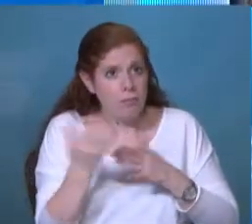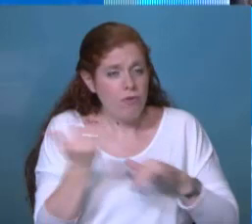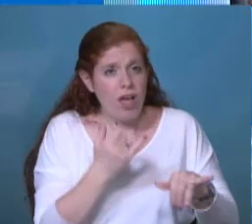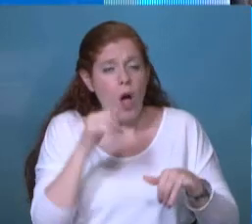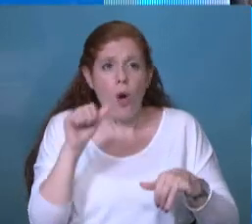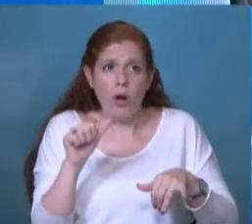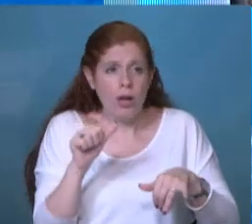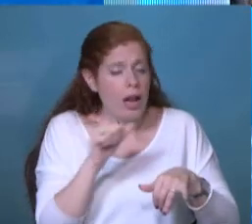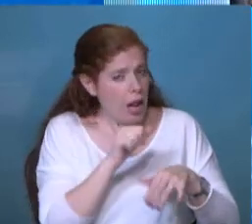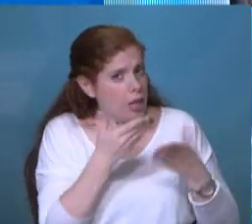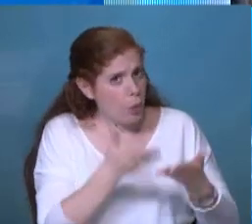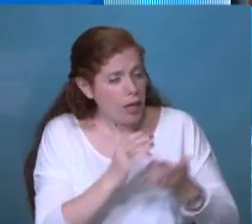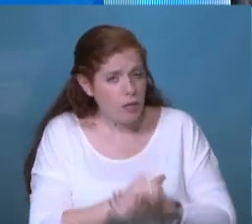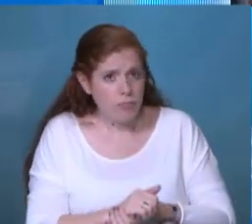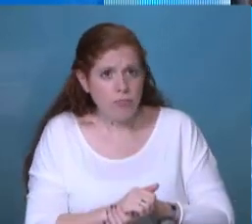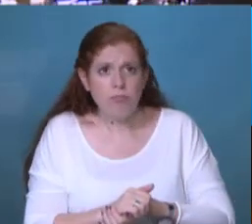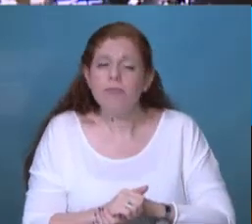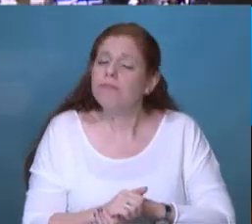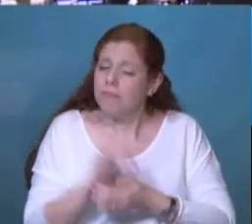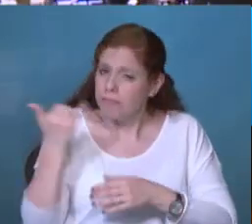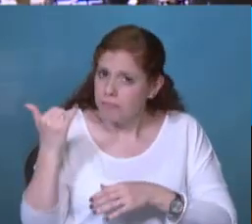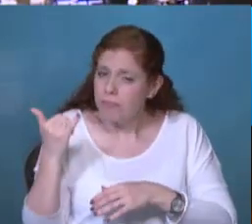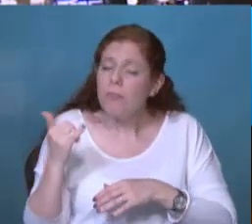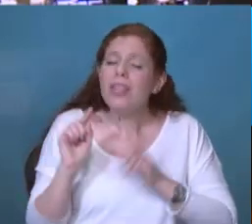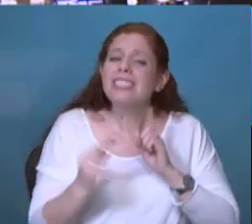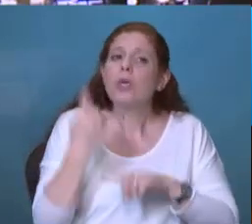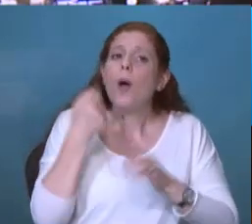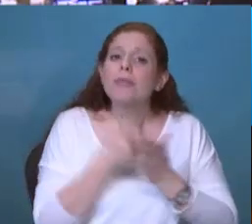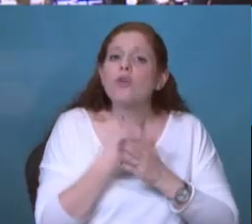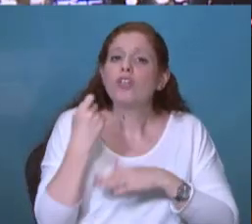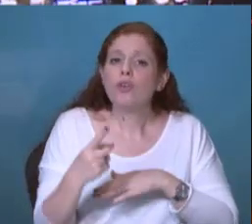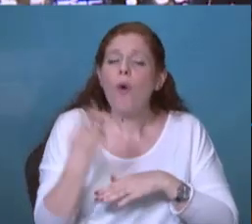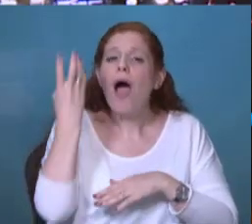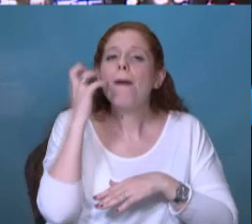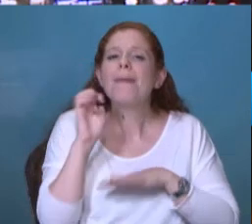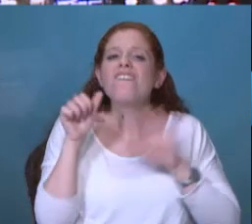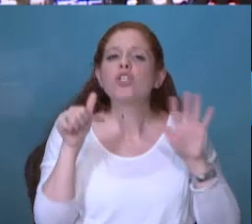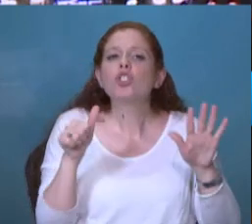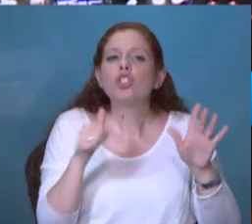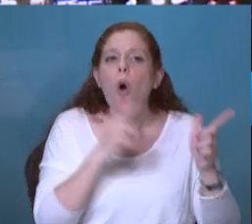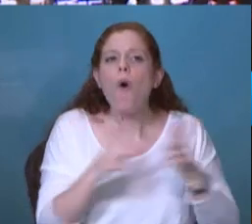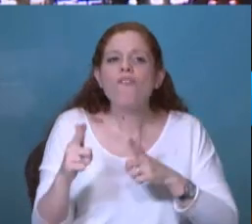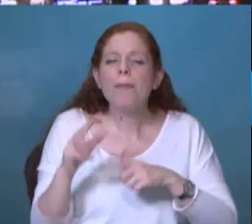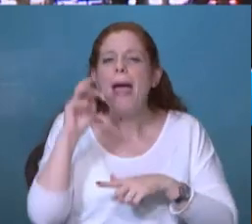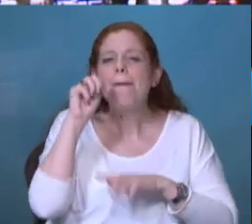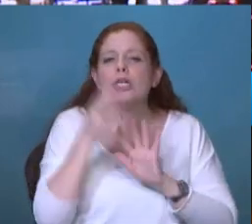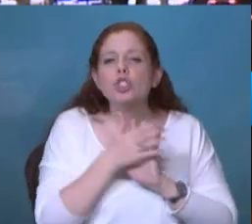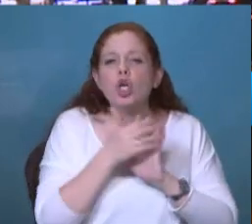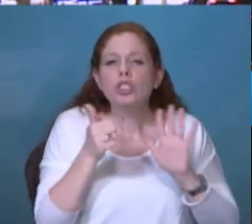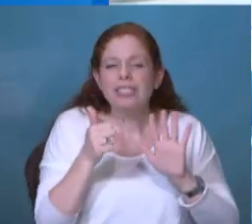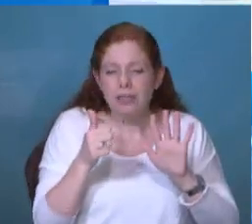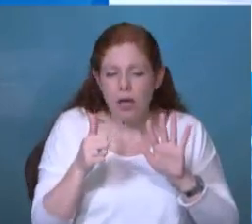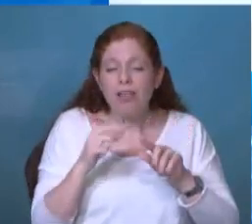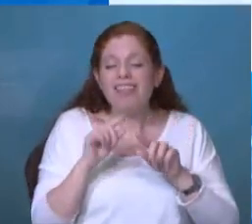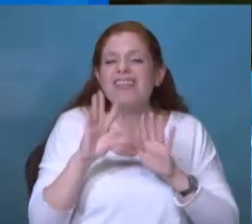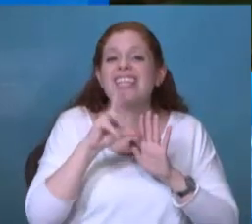אלקלעי, כתבתנו, אנחנו איתך, אורלי. כן, דוריה, זה קורה בסוף השבוע. 46 רובים מסוג M16 נגנבו